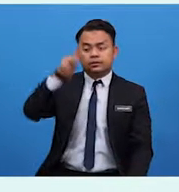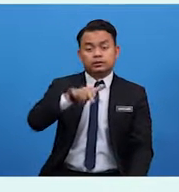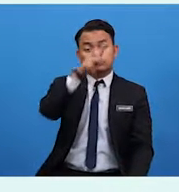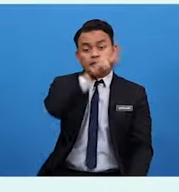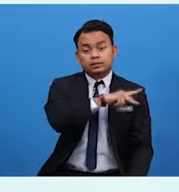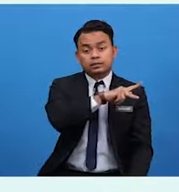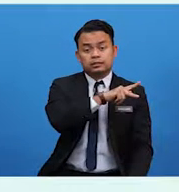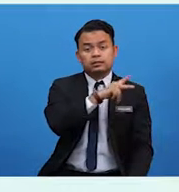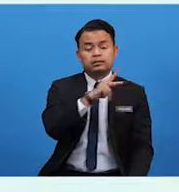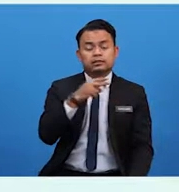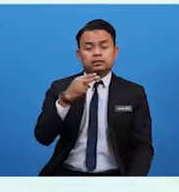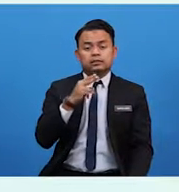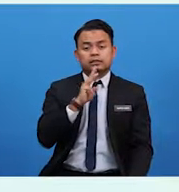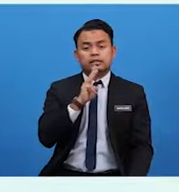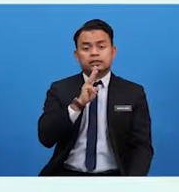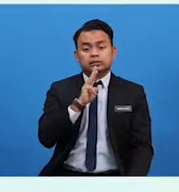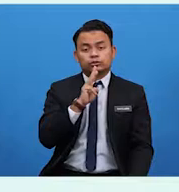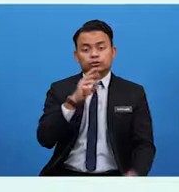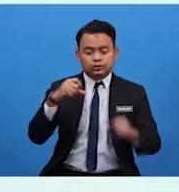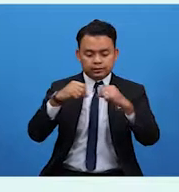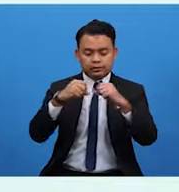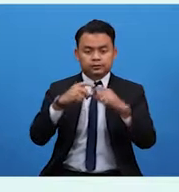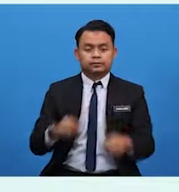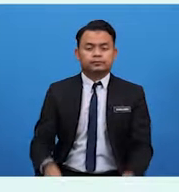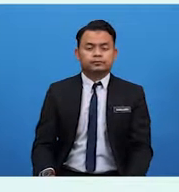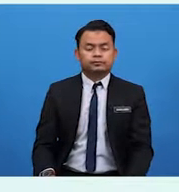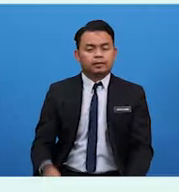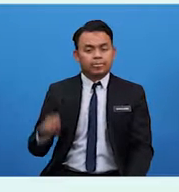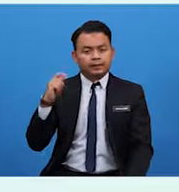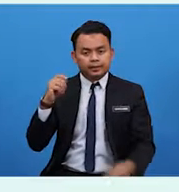Baiklah. Cikgu ada menyebut tentang transformer tadi.